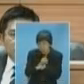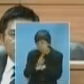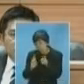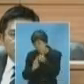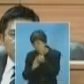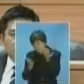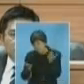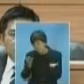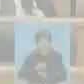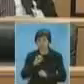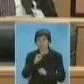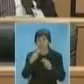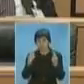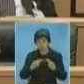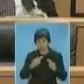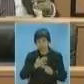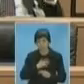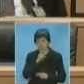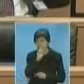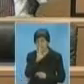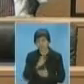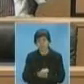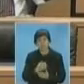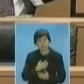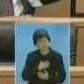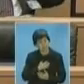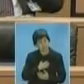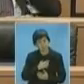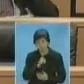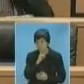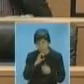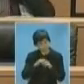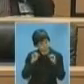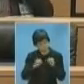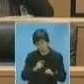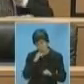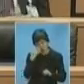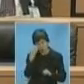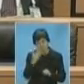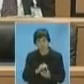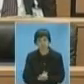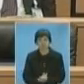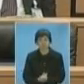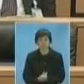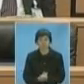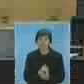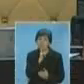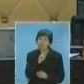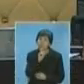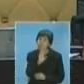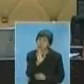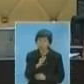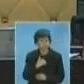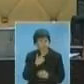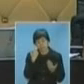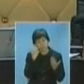องวิสุทธ์ครับ ดิฉันยังไม่ถามหรอกค่ะแต่ดิฉันจะต้องพูดเรื่องข้อตกลงก่อน ถ้าท่านไม่ถามผ